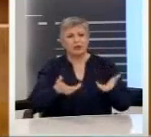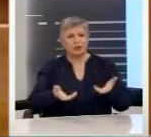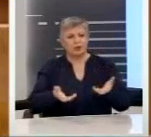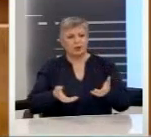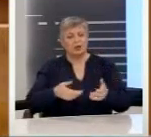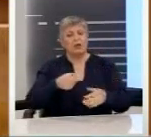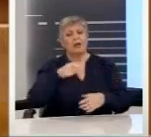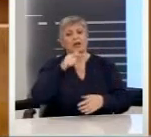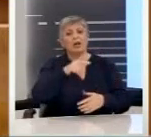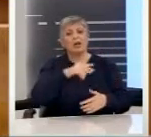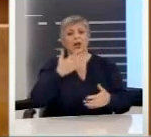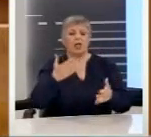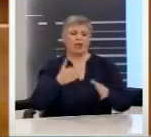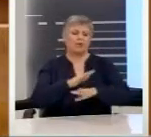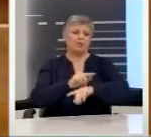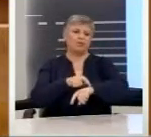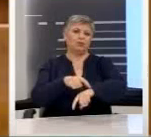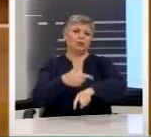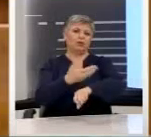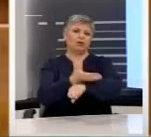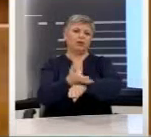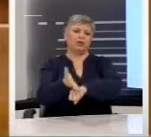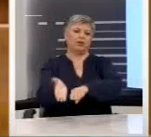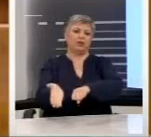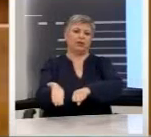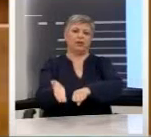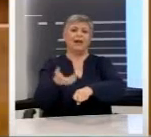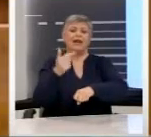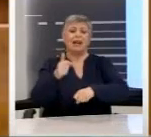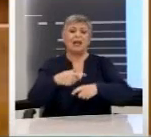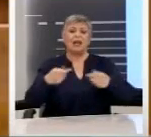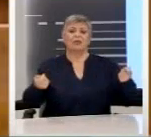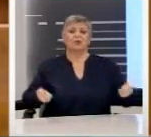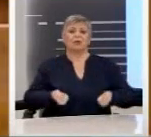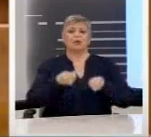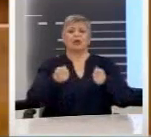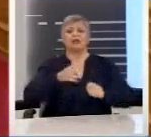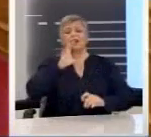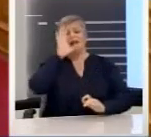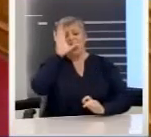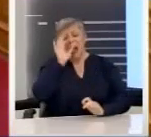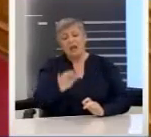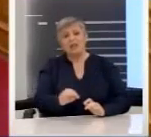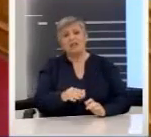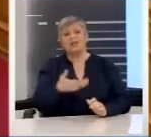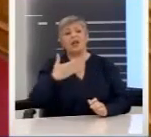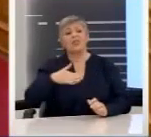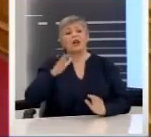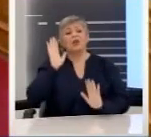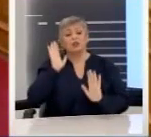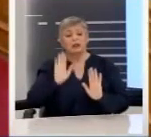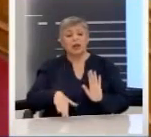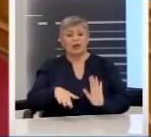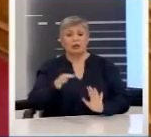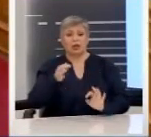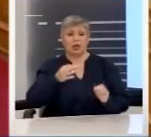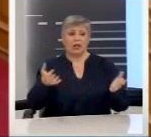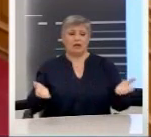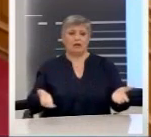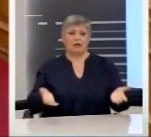φορά που λέτε τελείωσα, ένα τελευταίο. Τελείωσα. Θα τα παράλυψα, θα το έλεγα. Ναι, τώρα αυτό όμως δεν είναι πραγματικά το τελευταίο. Τελείωσα. Τελείωσα, κύριε Πρόεδρε. Τελείωσα.